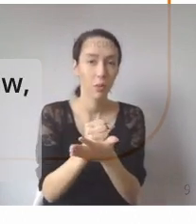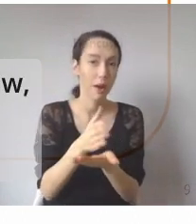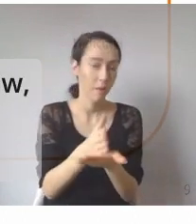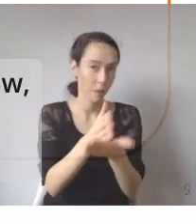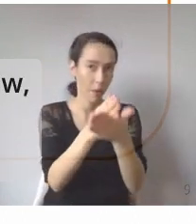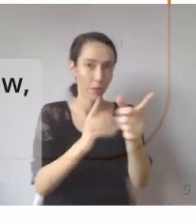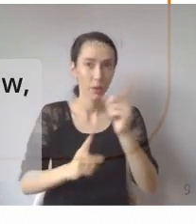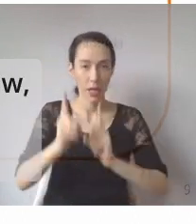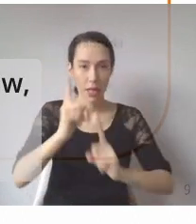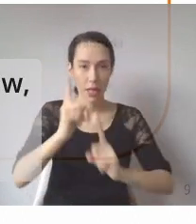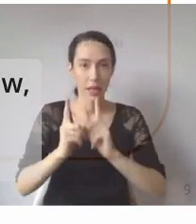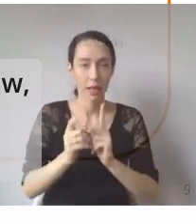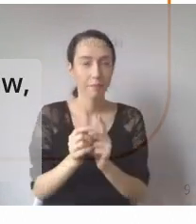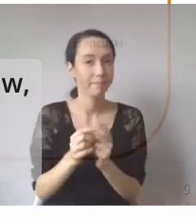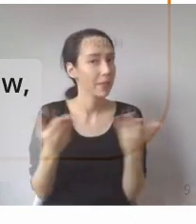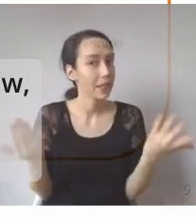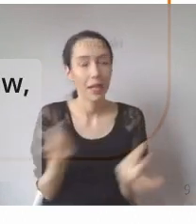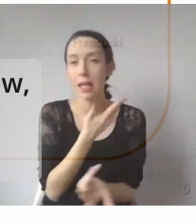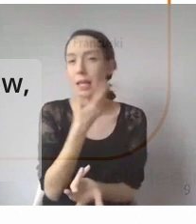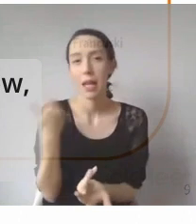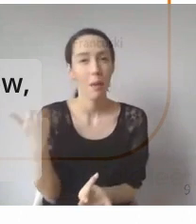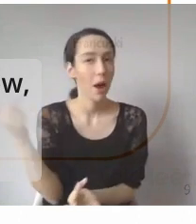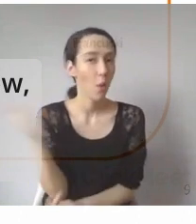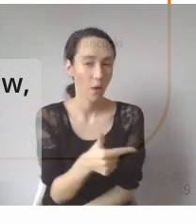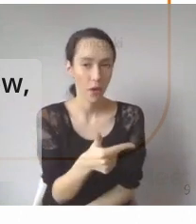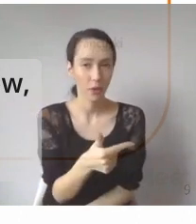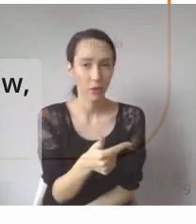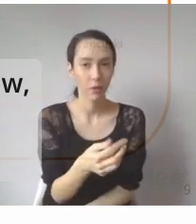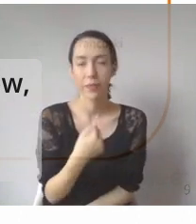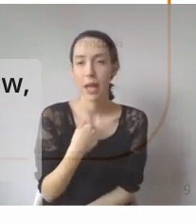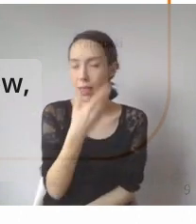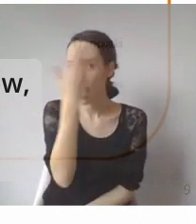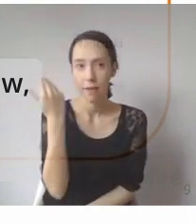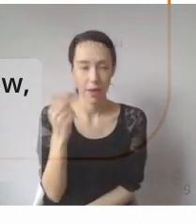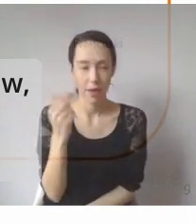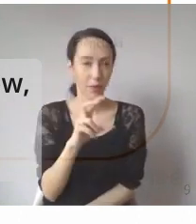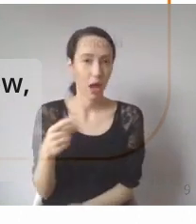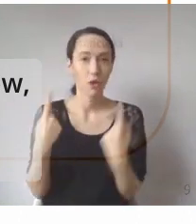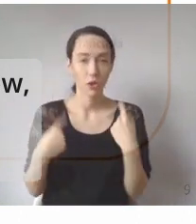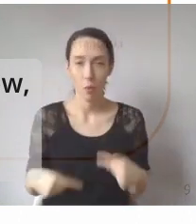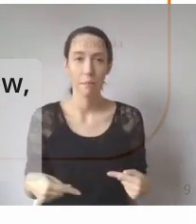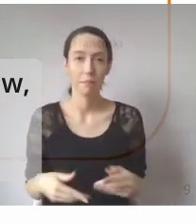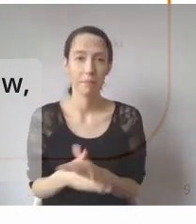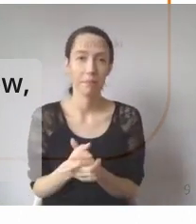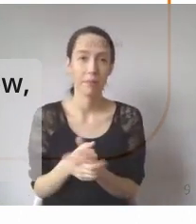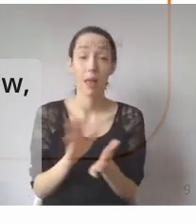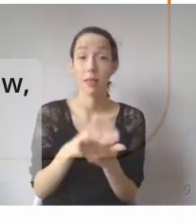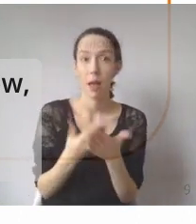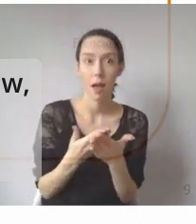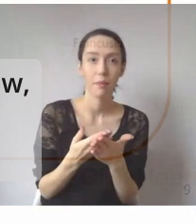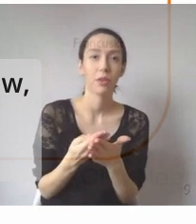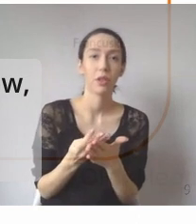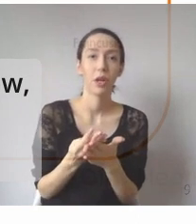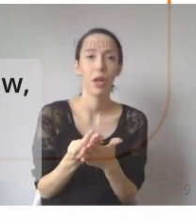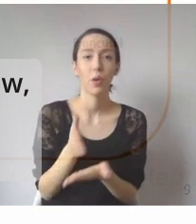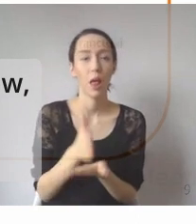popatrzmy dalej. Nie ma zaznaczonych obowiązków. Więc ja nie wiem, czy ta osoba na przykład obsługuje